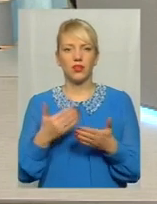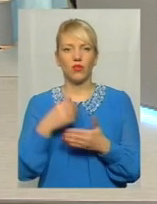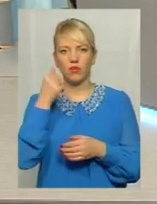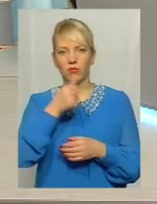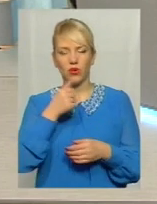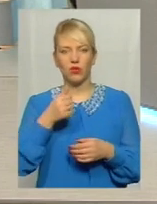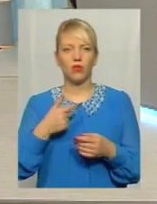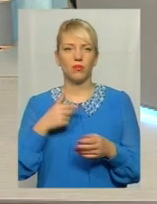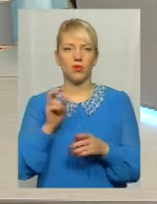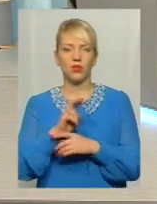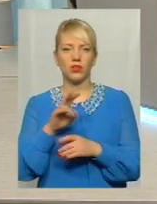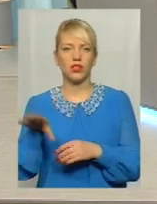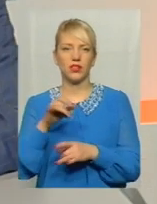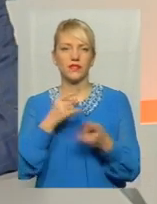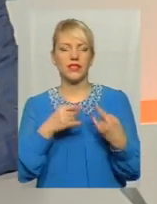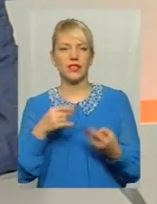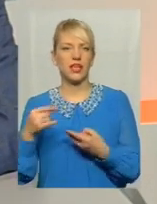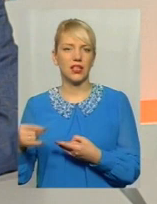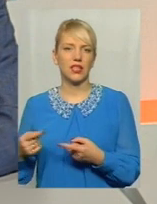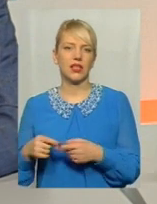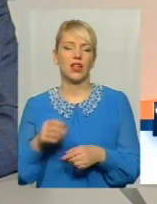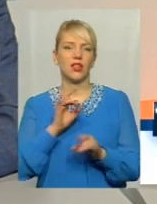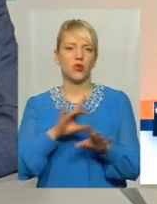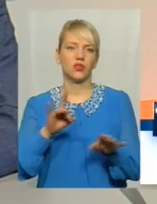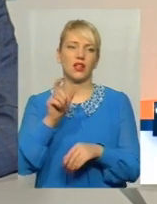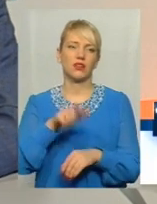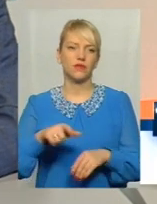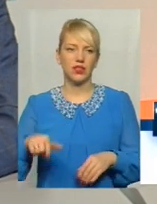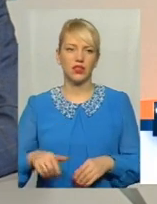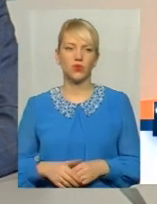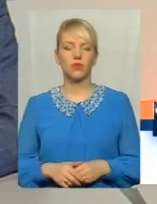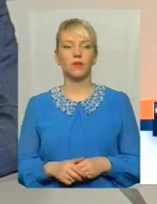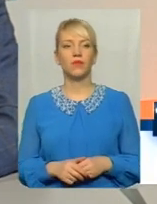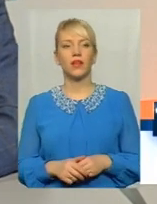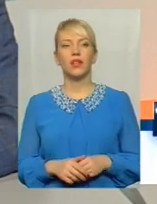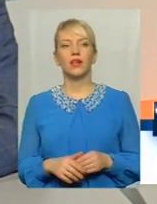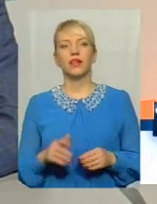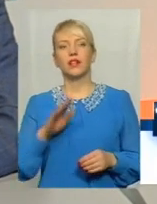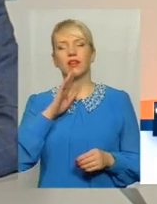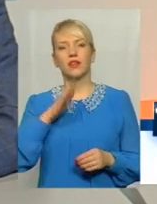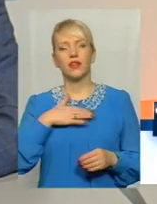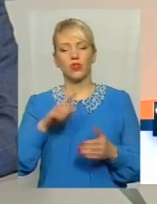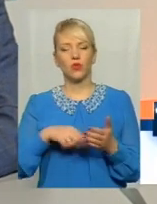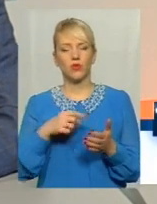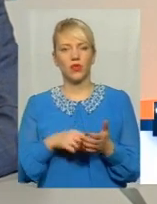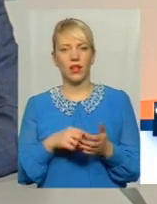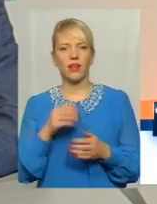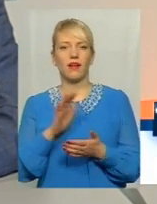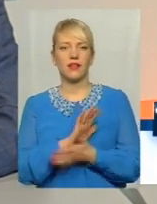всіх каналів, тобто ми розказували людям. Звичайно, що це наша і наша комунальна газета «Проскурів»,